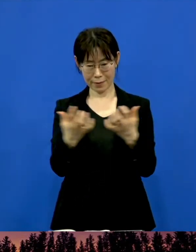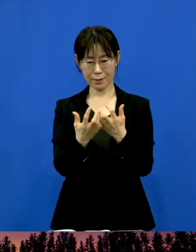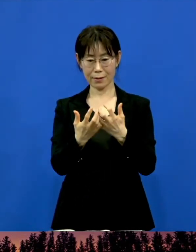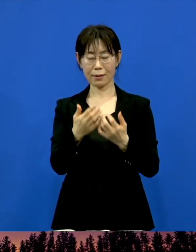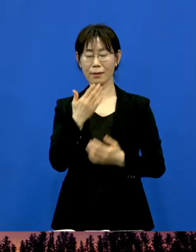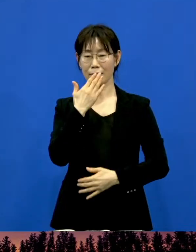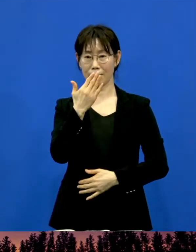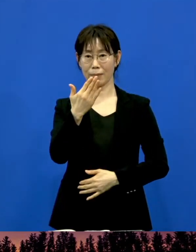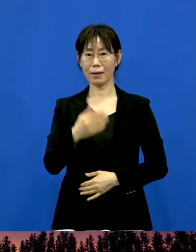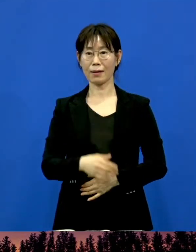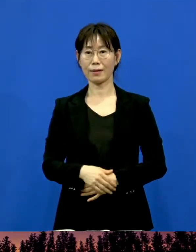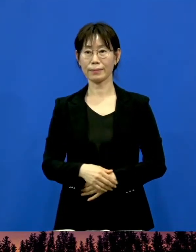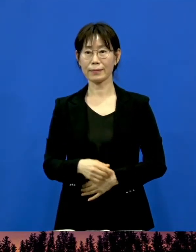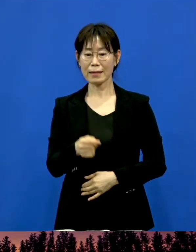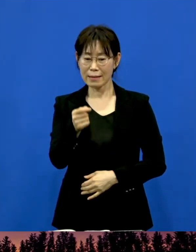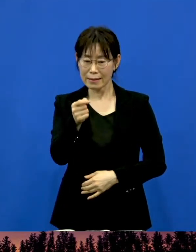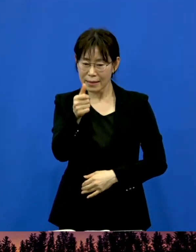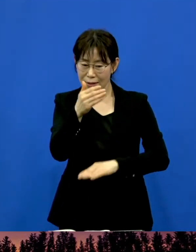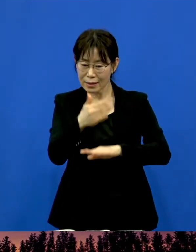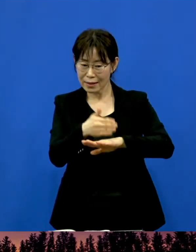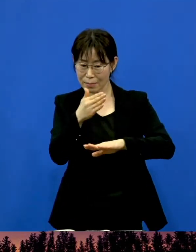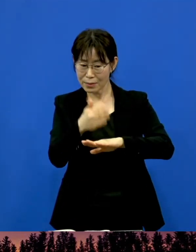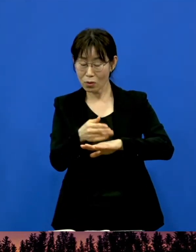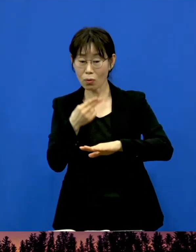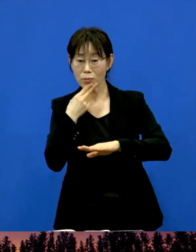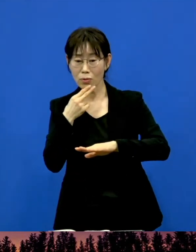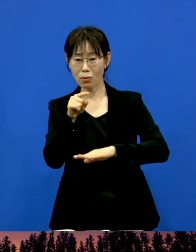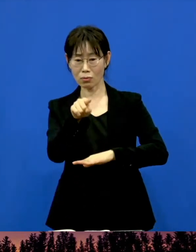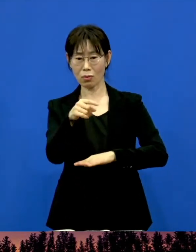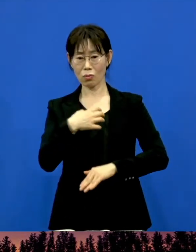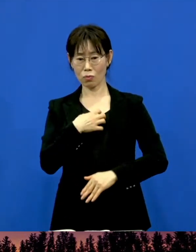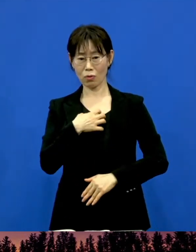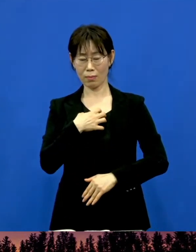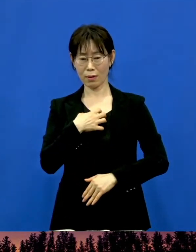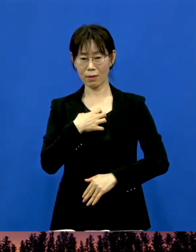여러분, 아주 작은 것에도 감사가 없으면 위험한 상태예요.